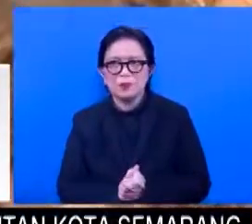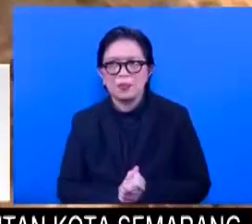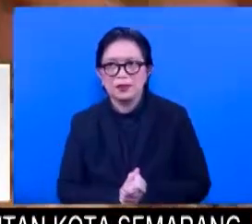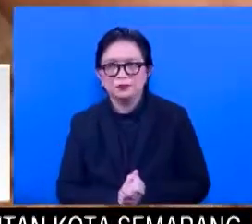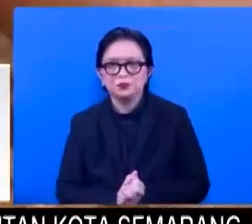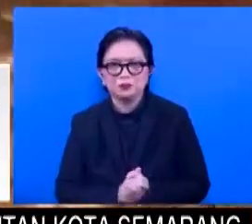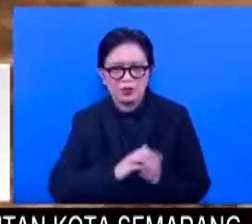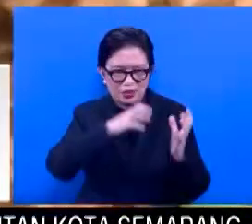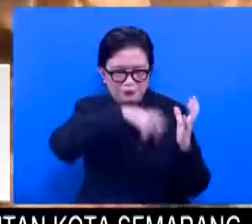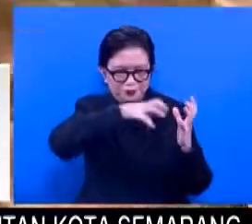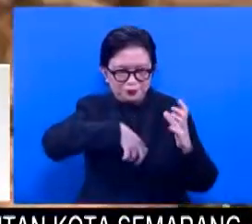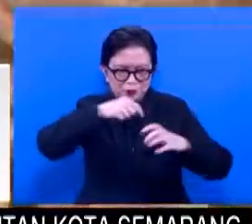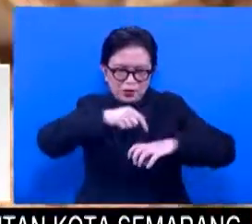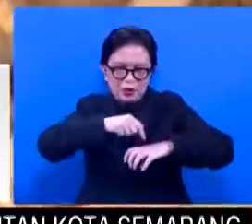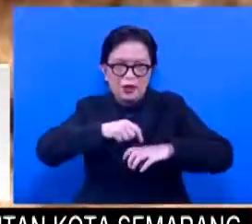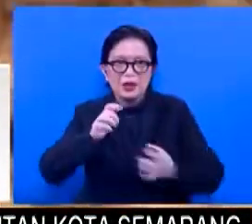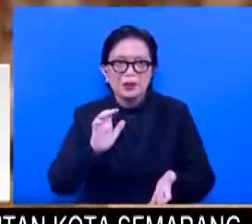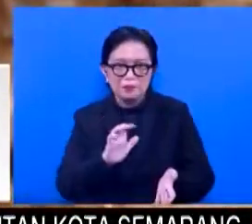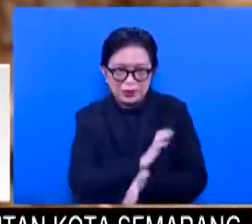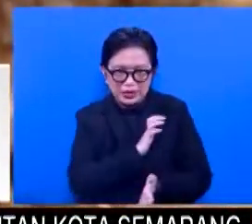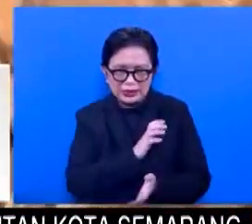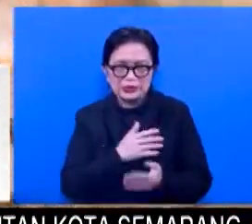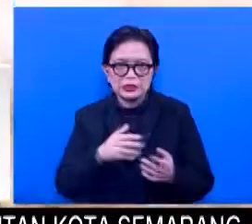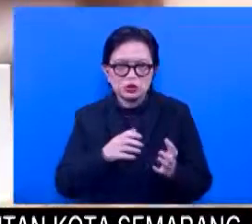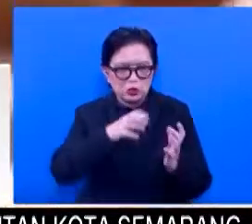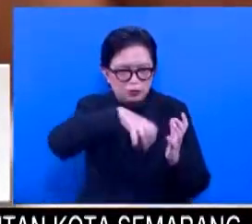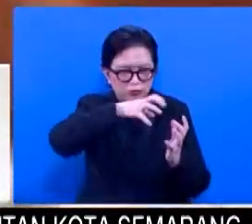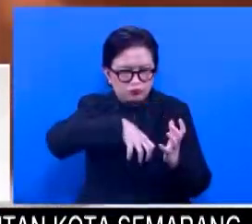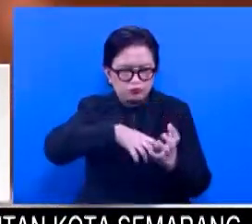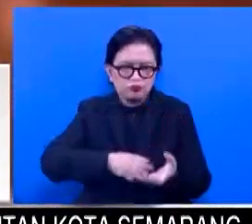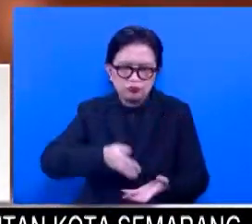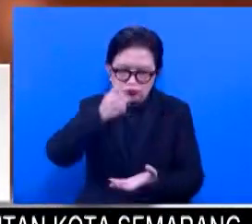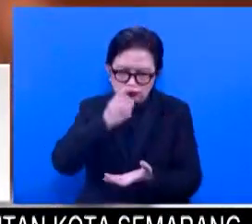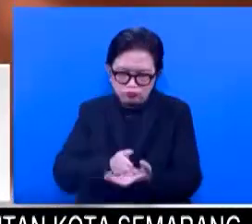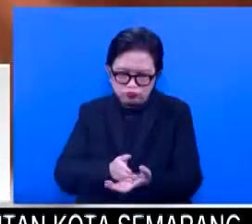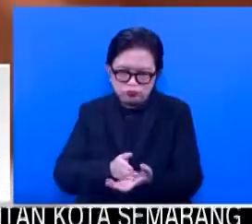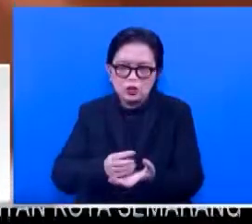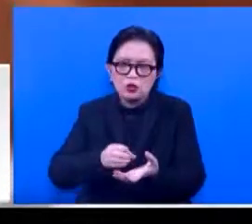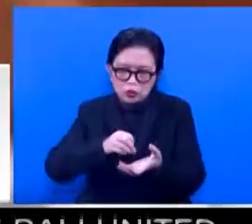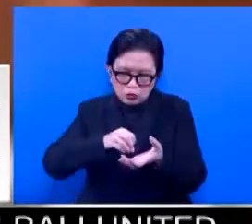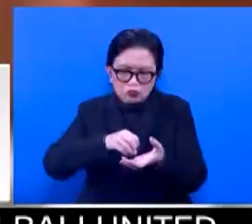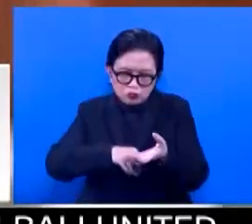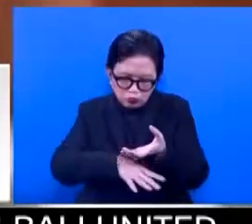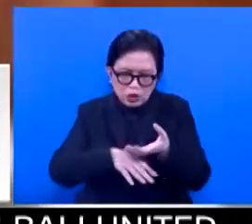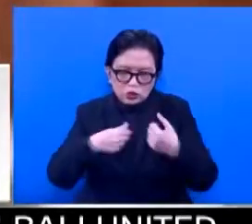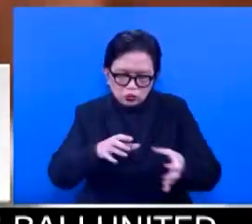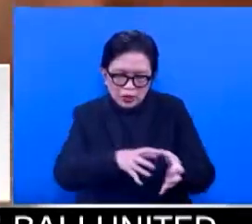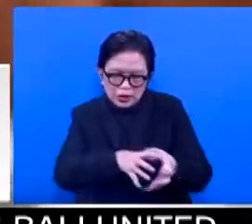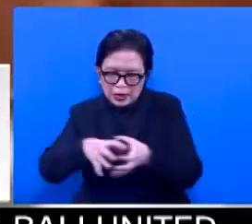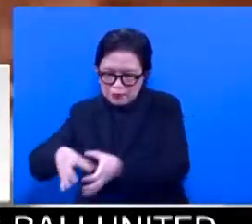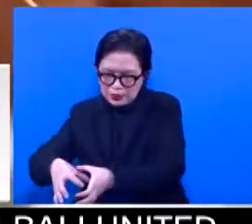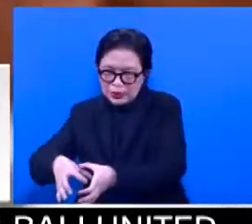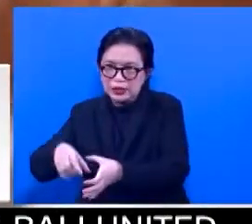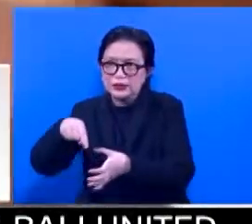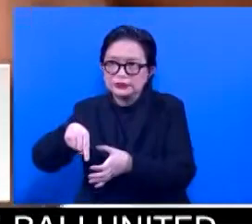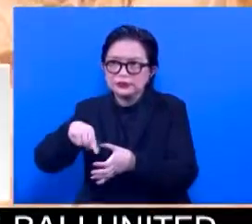Tempurung kelapa merupakan limbah sisa kelapa yang telah diambil daging dan airnya untuk mendapatkan santan atau coconut milk. Serabut dan sisa buah perlu